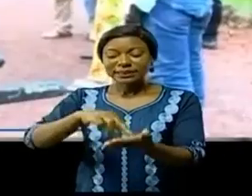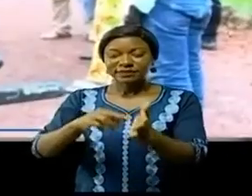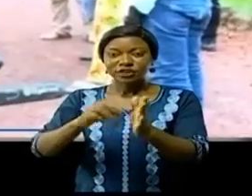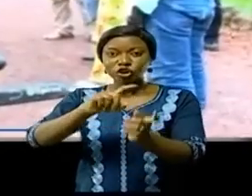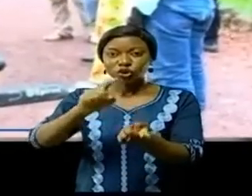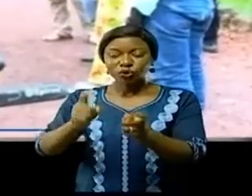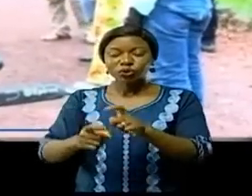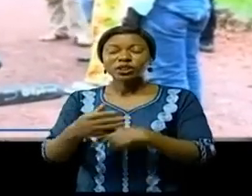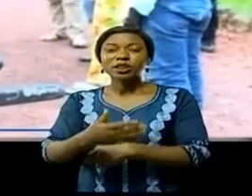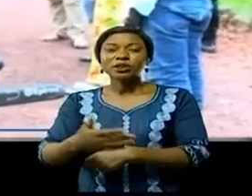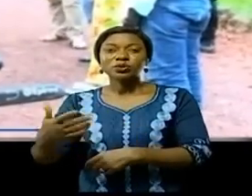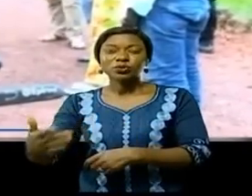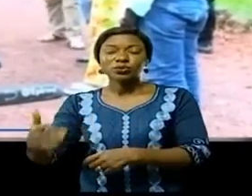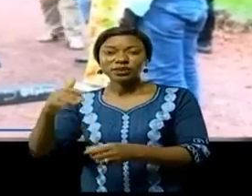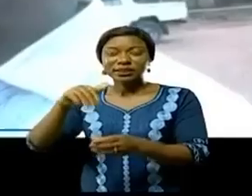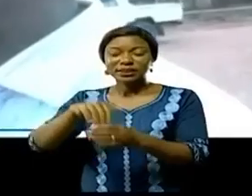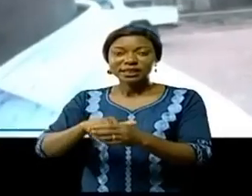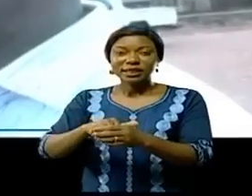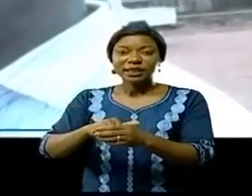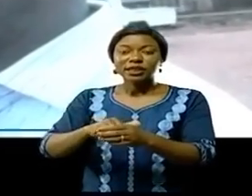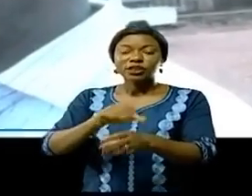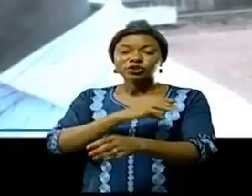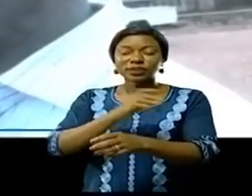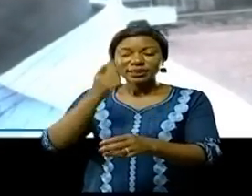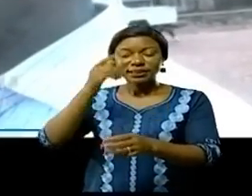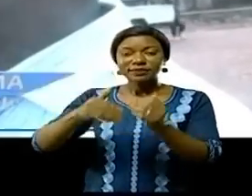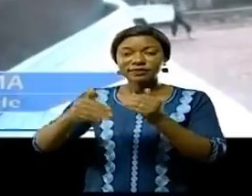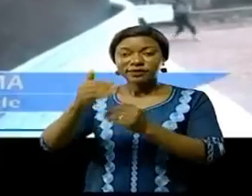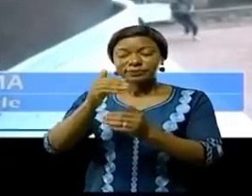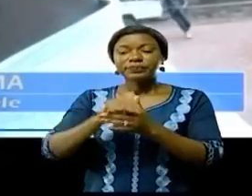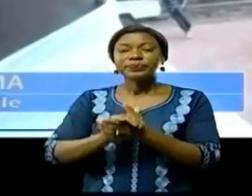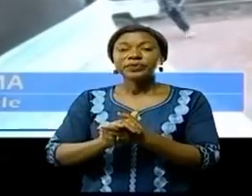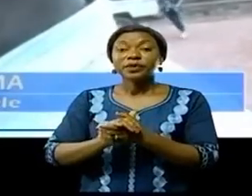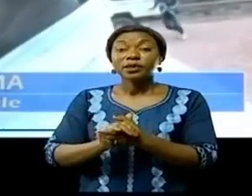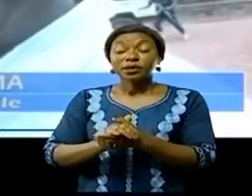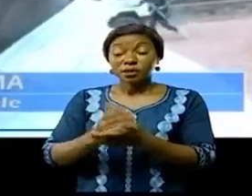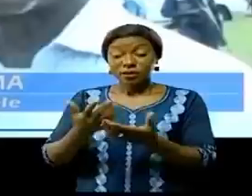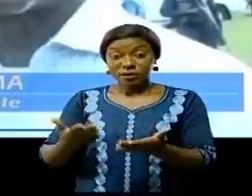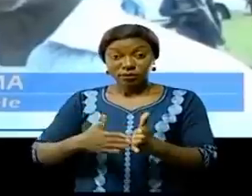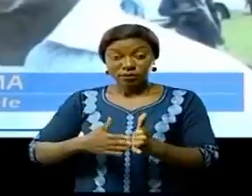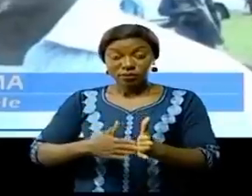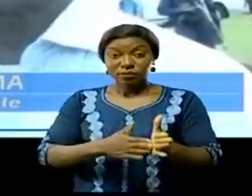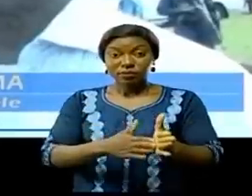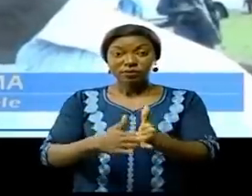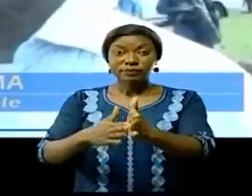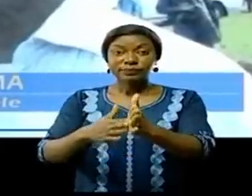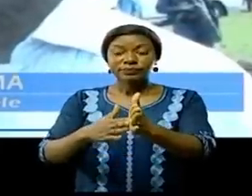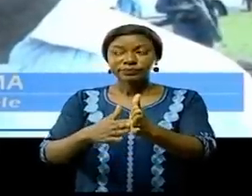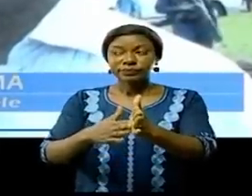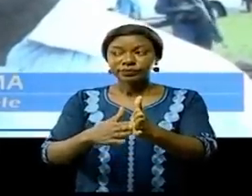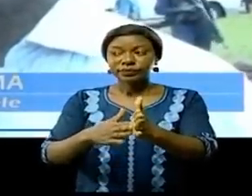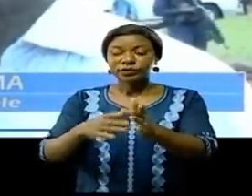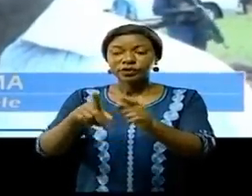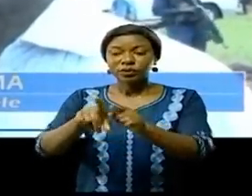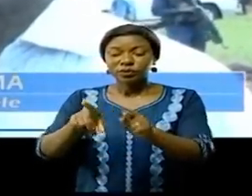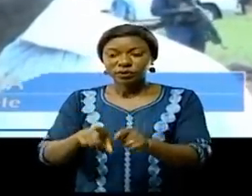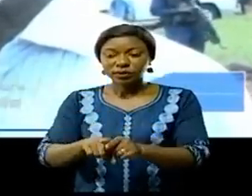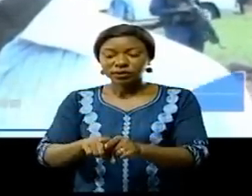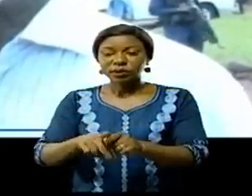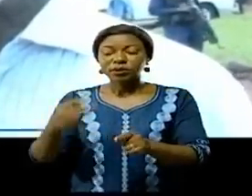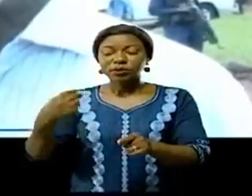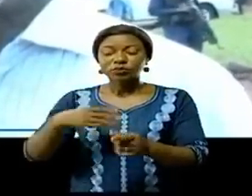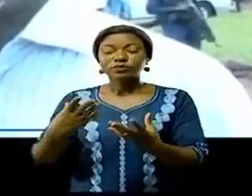dans ce secteur de génie civil. Cet engin ici est accompagné de compresseurs. L'excellence vient de commander pour